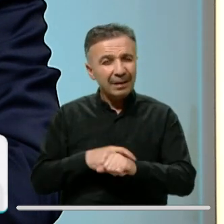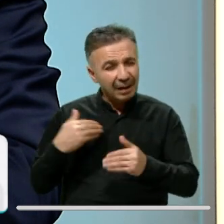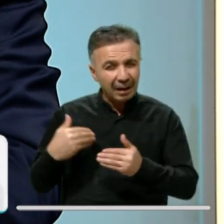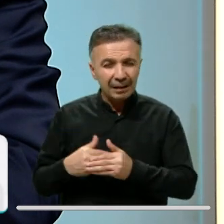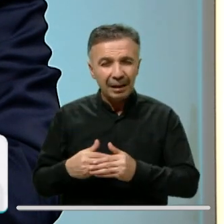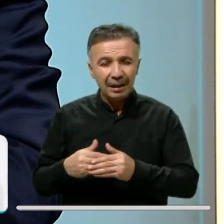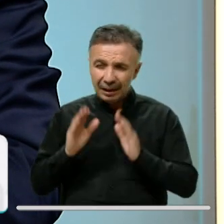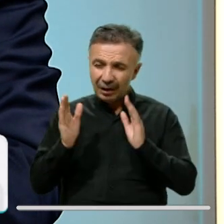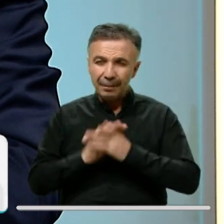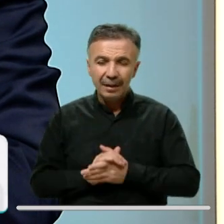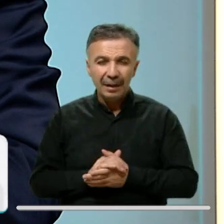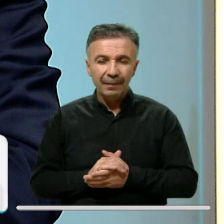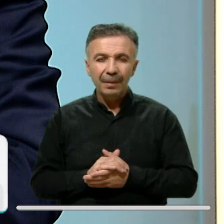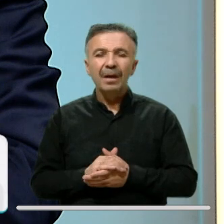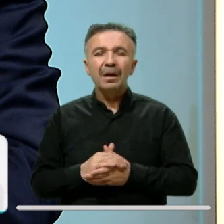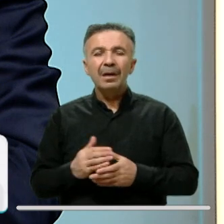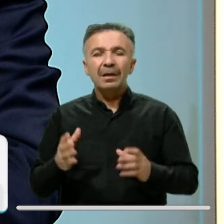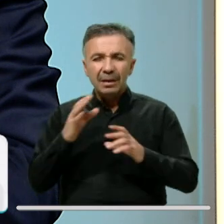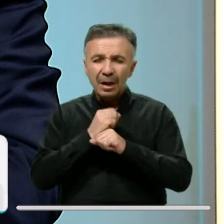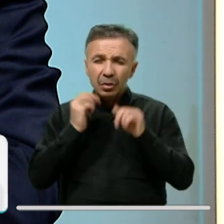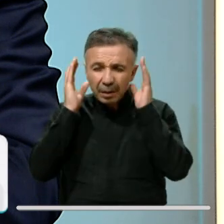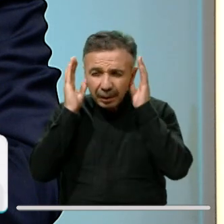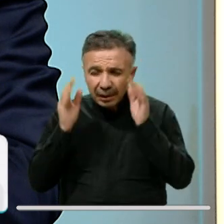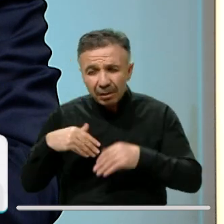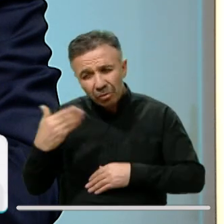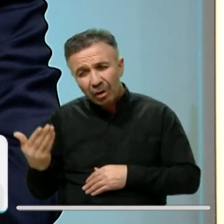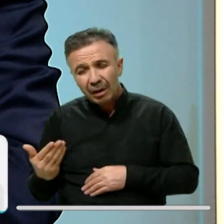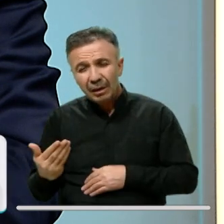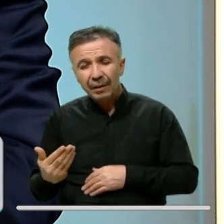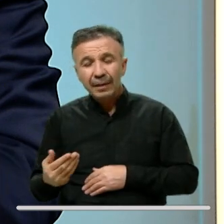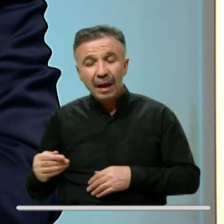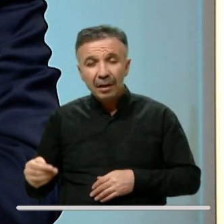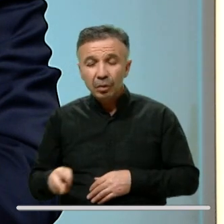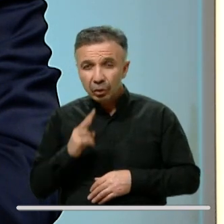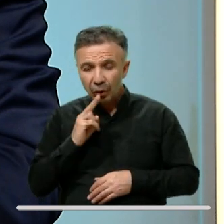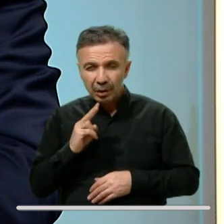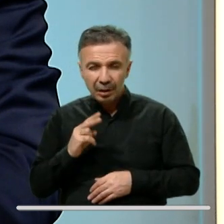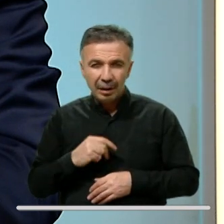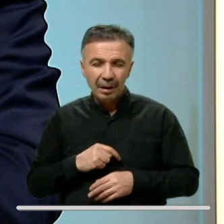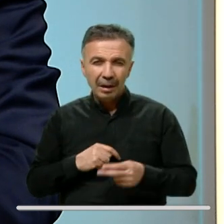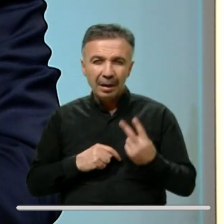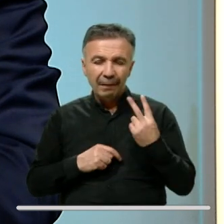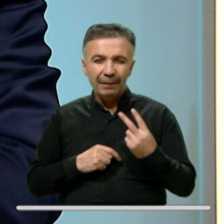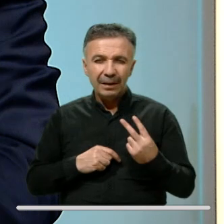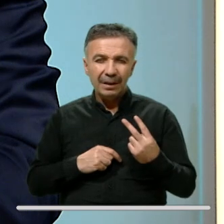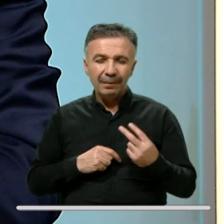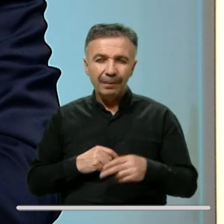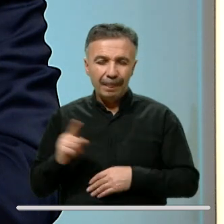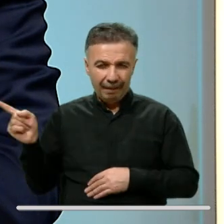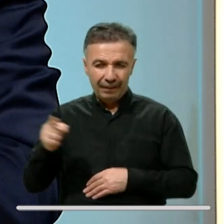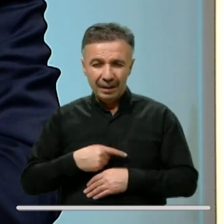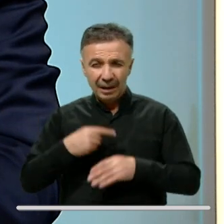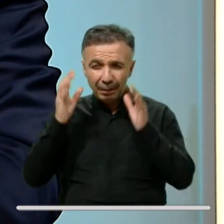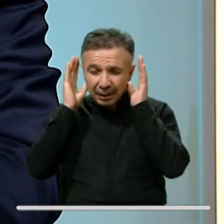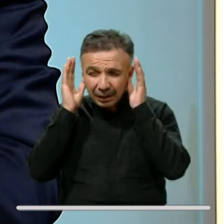efendim teheccüd kılıp arkasından da en son vitri kılmasını bu takdirde tavsiye ederiz.